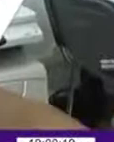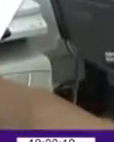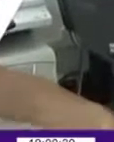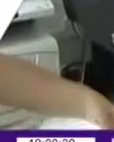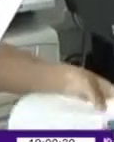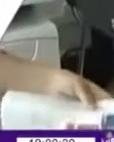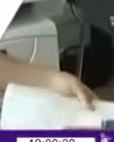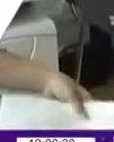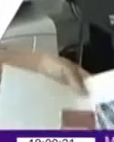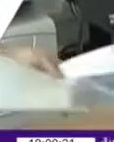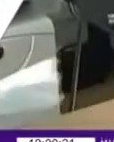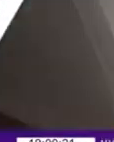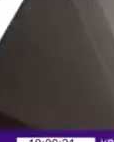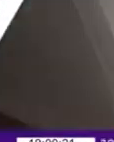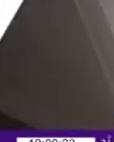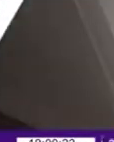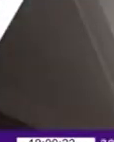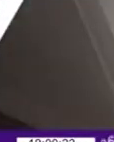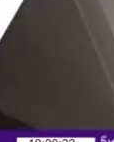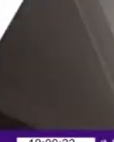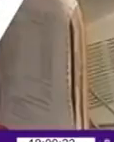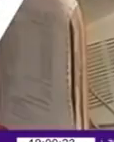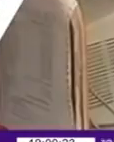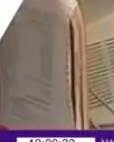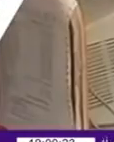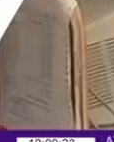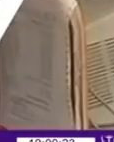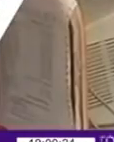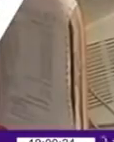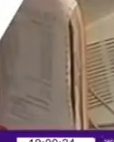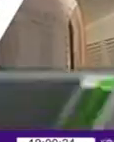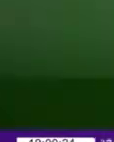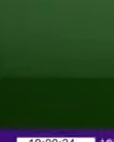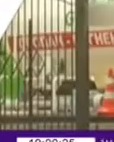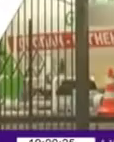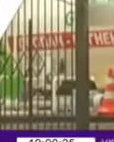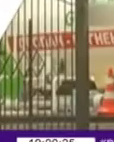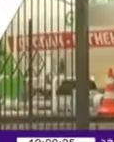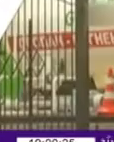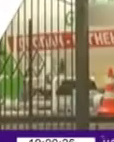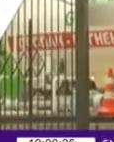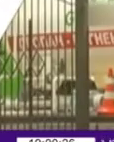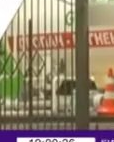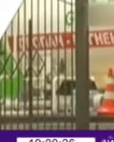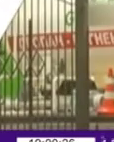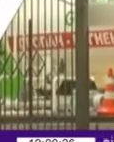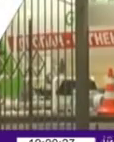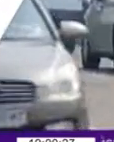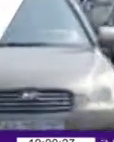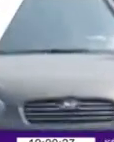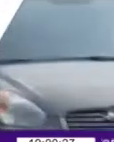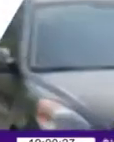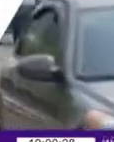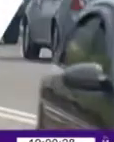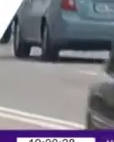Через місяць сотні тисяч киян отримують підвищені пенсії. Як робитимуть перерахунок? Сумнівна економія. Вартість скрапленого